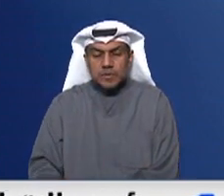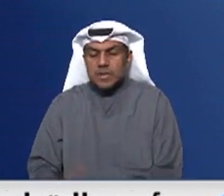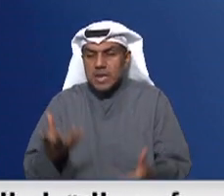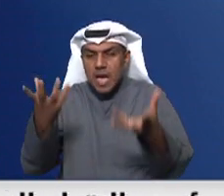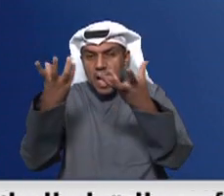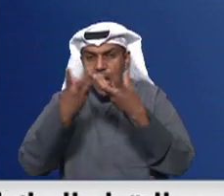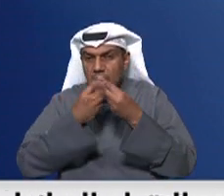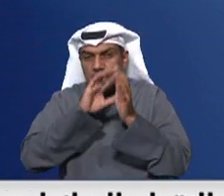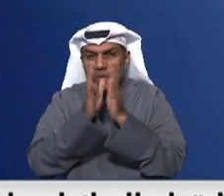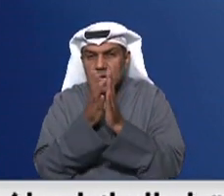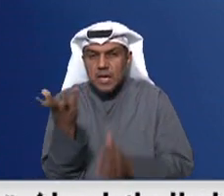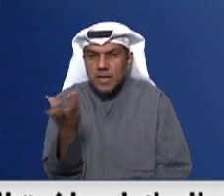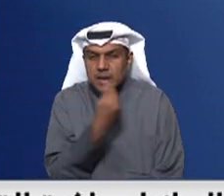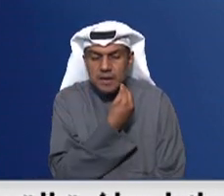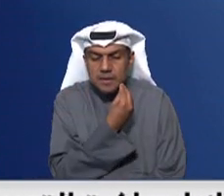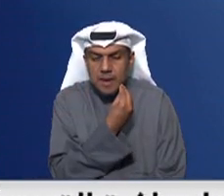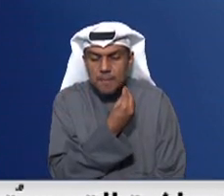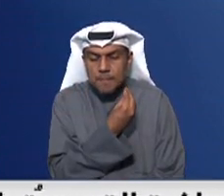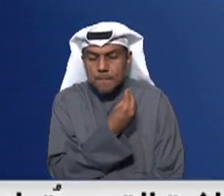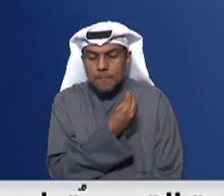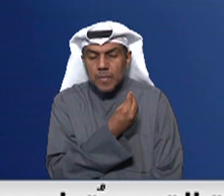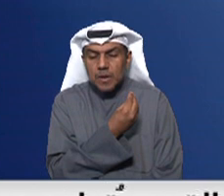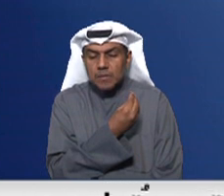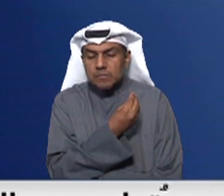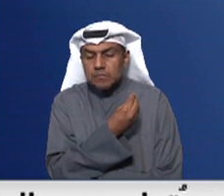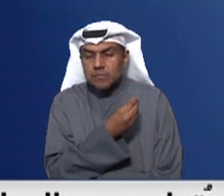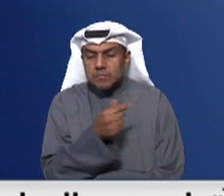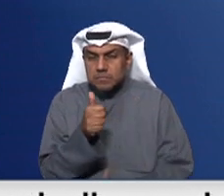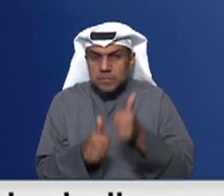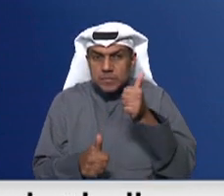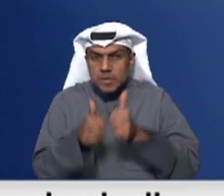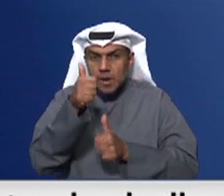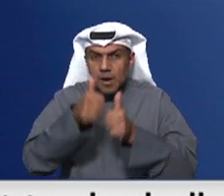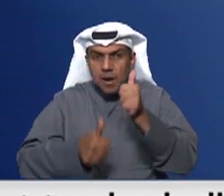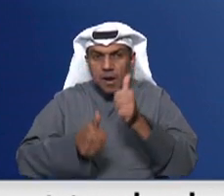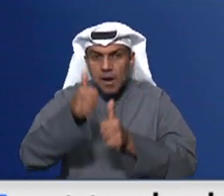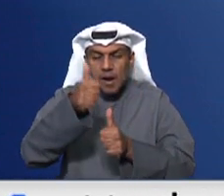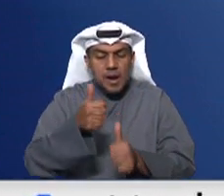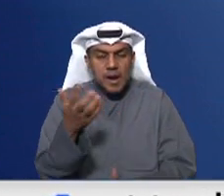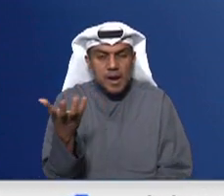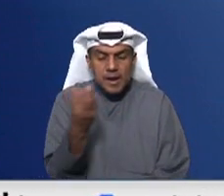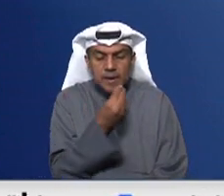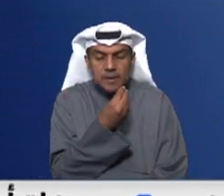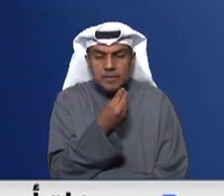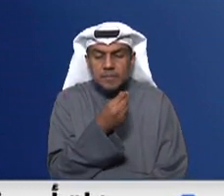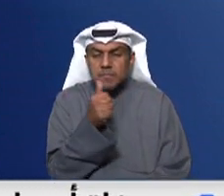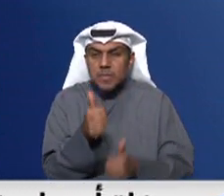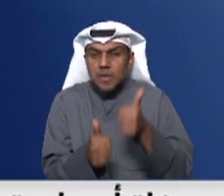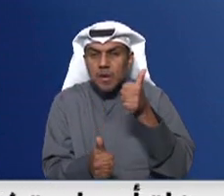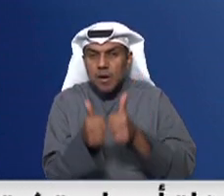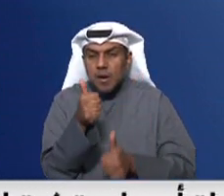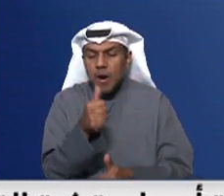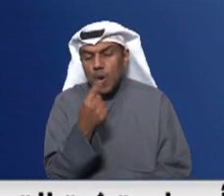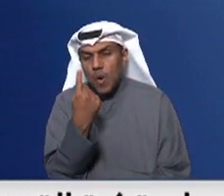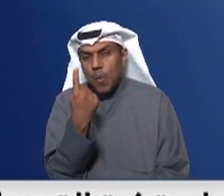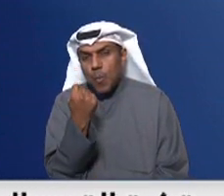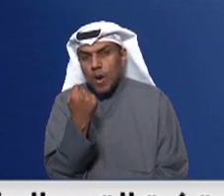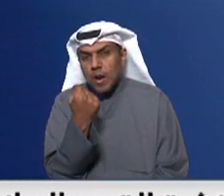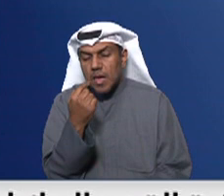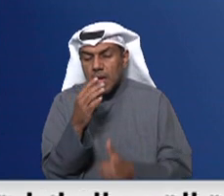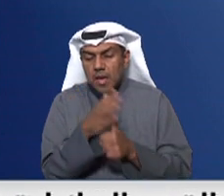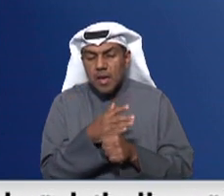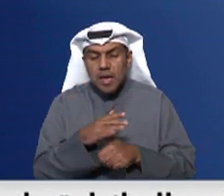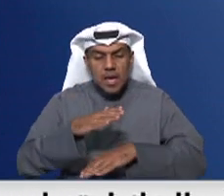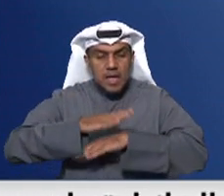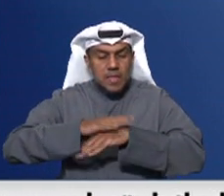المتقدمين، بلغ إجمالي عدد الطلبة الذين يحق لهم الدخول لهذه الامتحانات، وهي امتحانات الفصل الدراسي الأول في القسمين العلمي